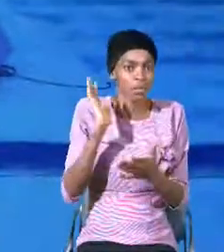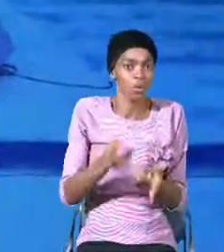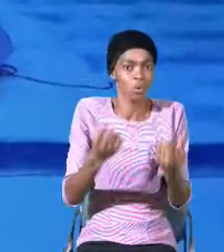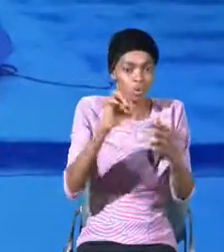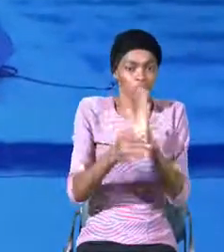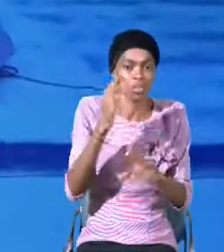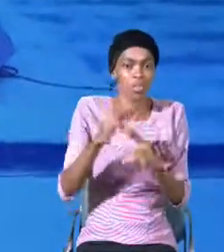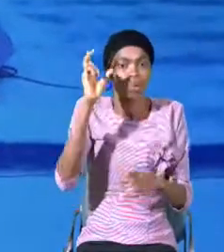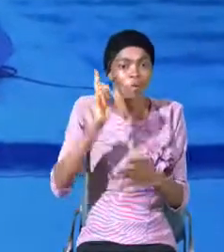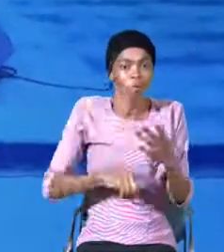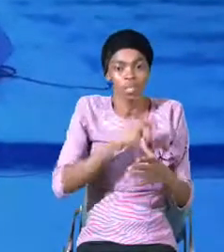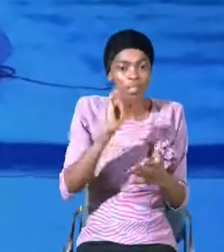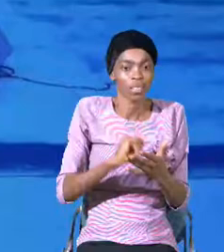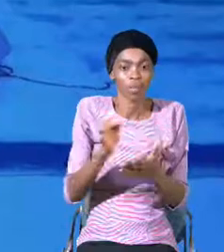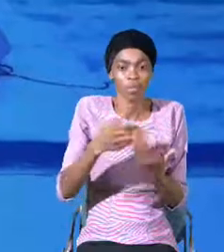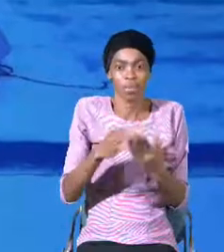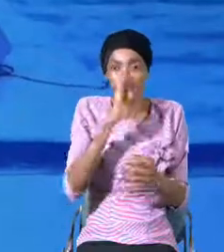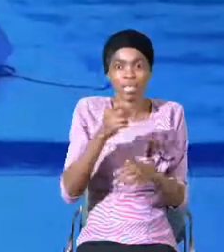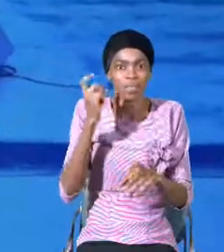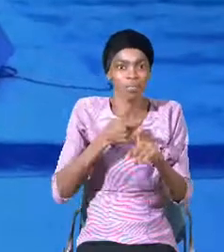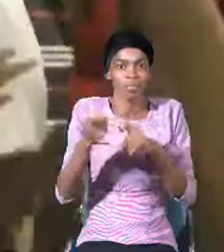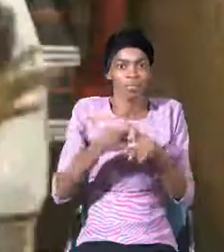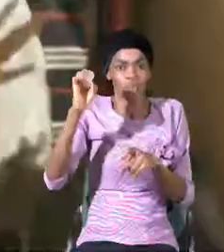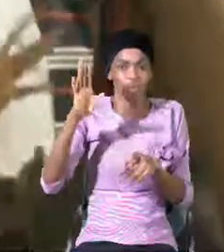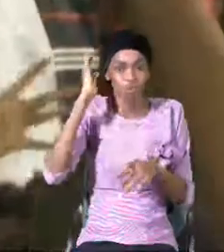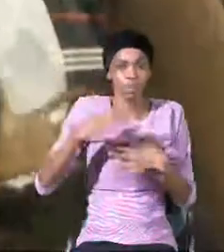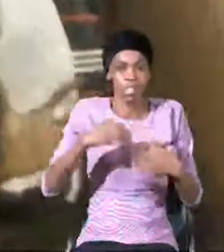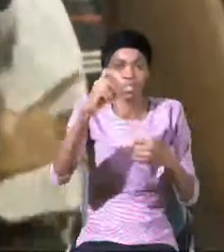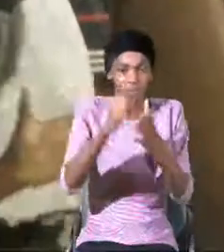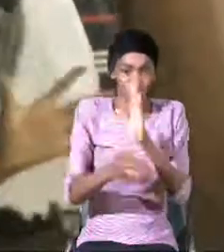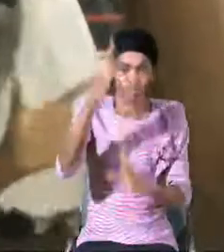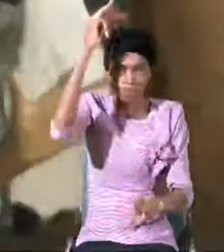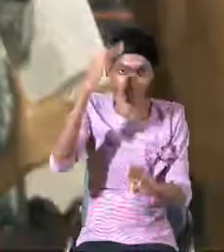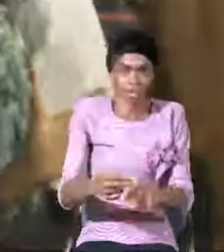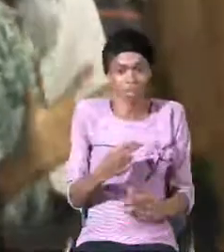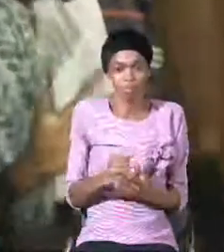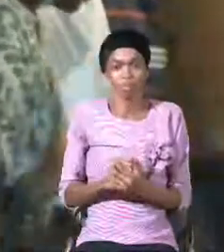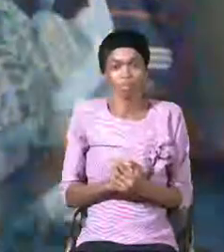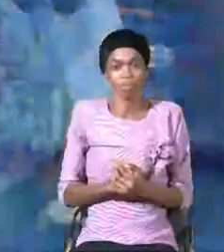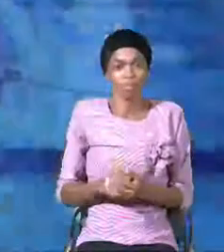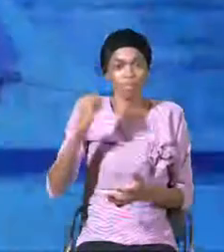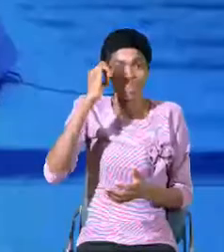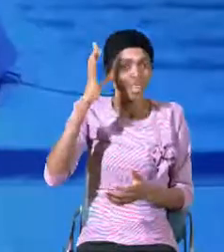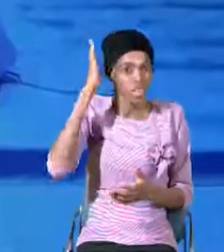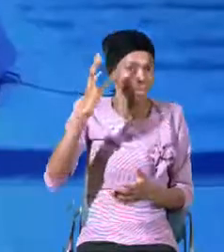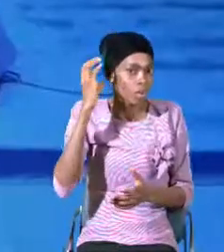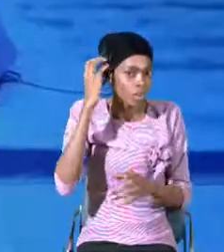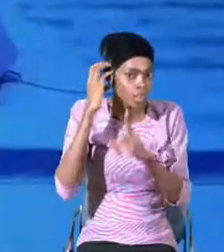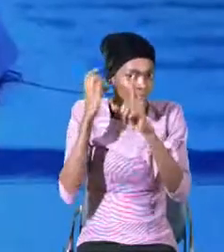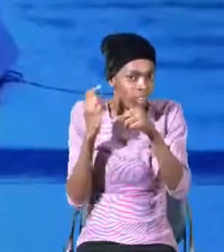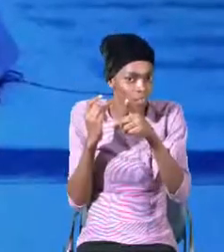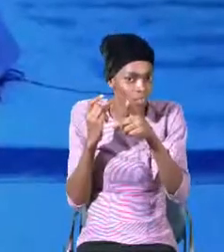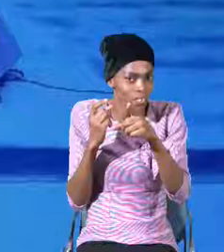que soit la plaie ou la maladie, va te guérir. Il va t'exaucer.